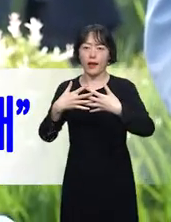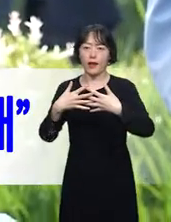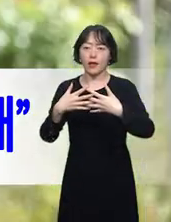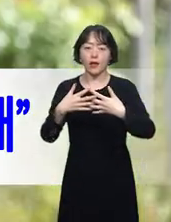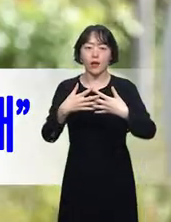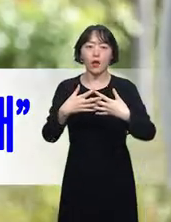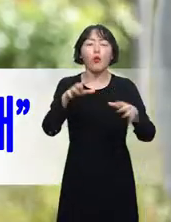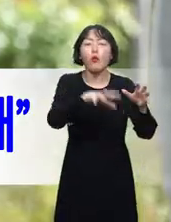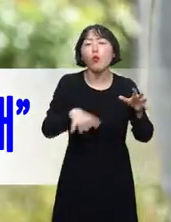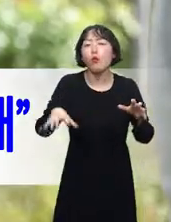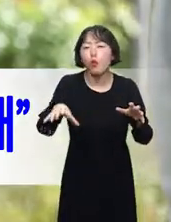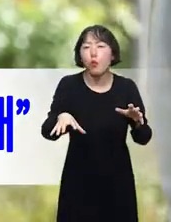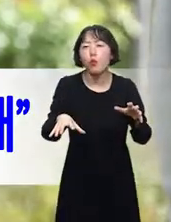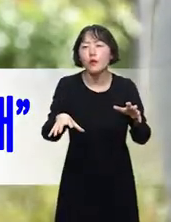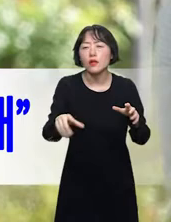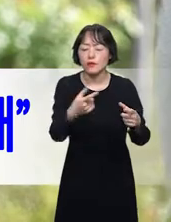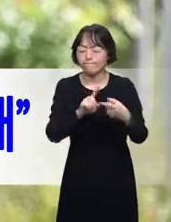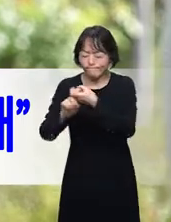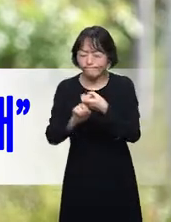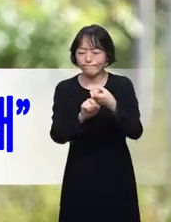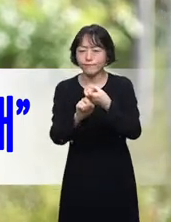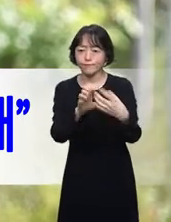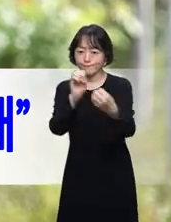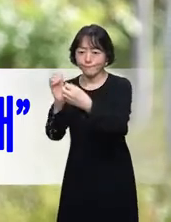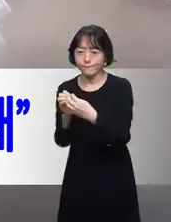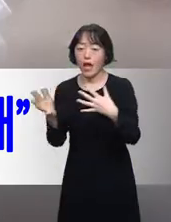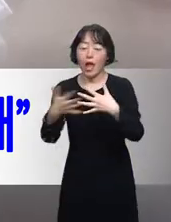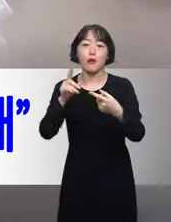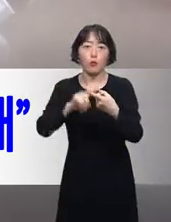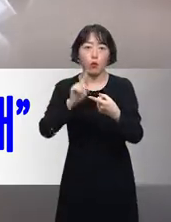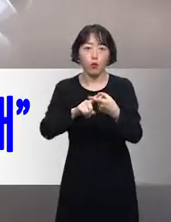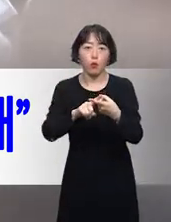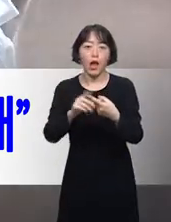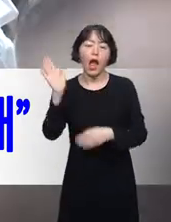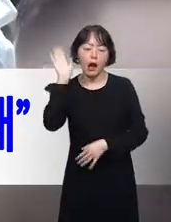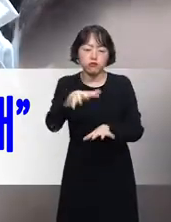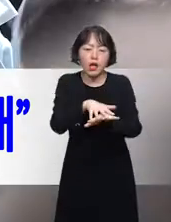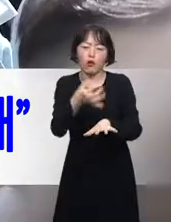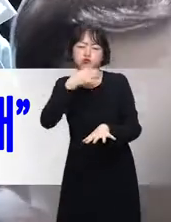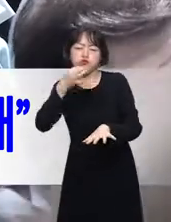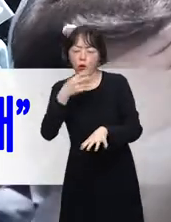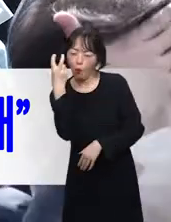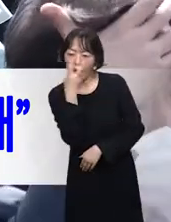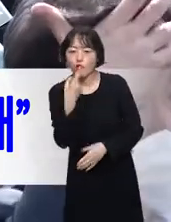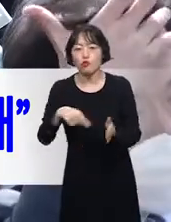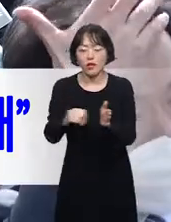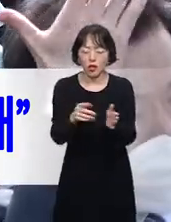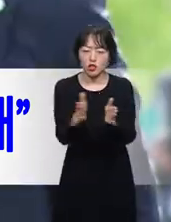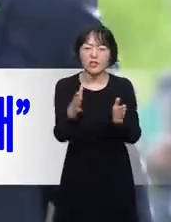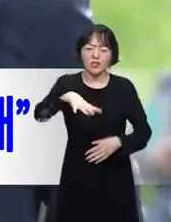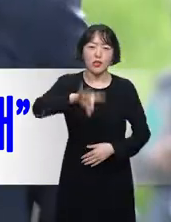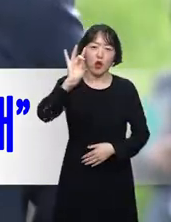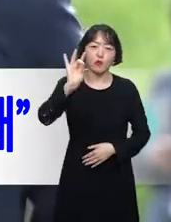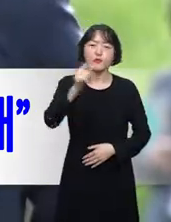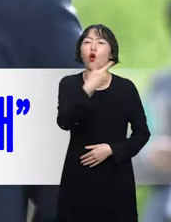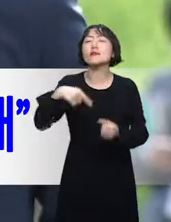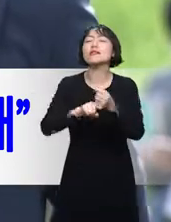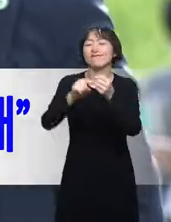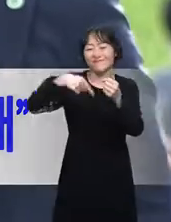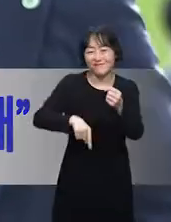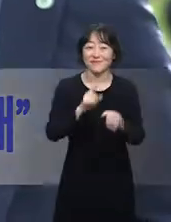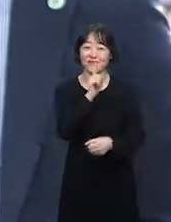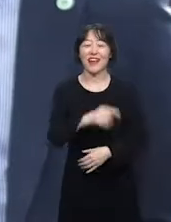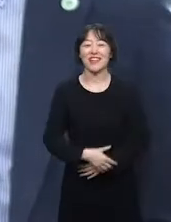협조로 체계적이고 효율적인 하천 유지 관리를 할 수 있는 발판이 될 아주 뜻깊고 의미 있는 일이라고